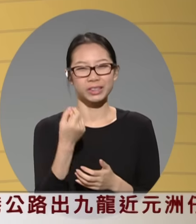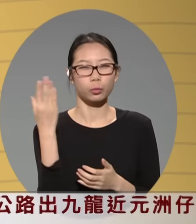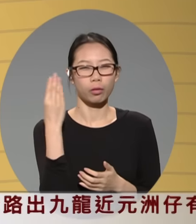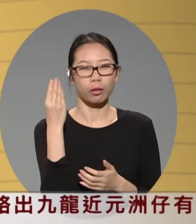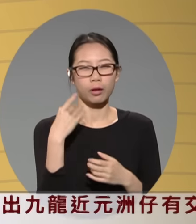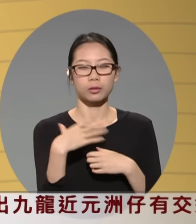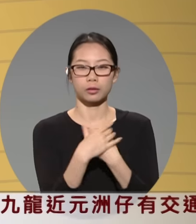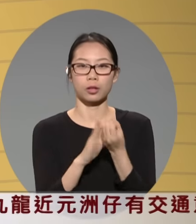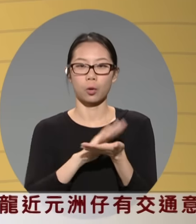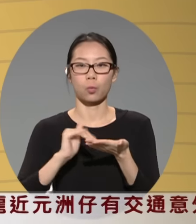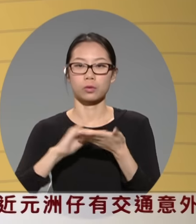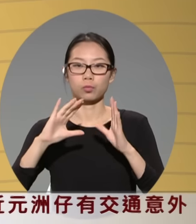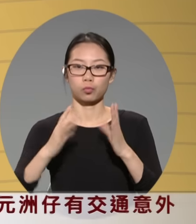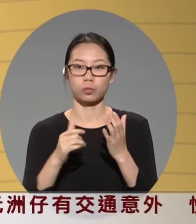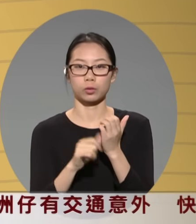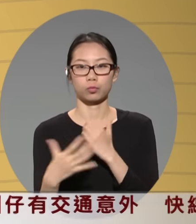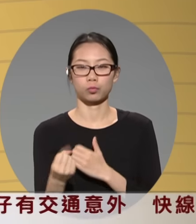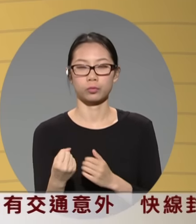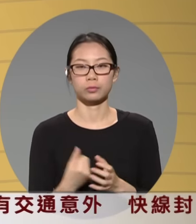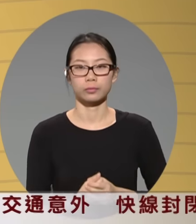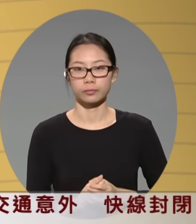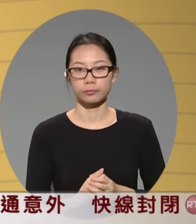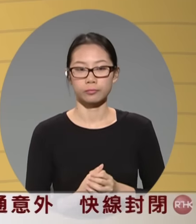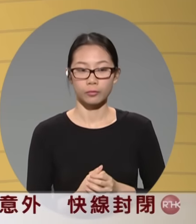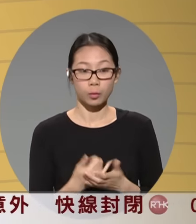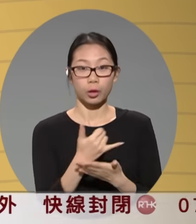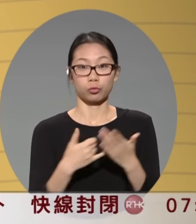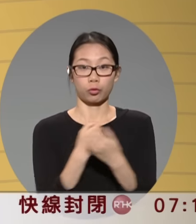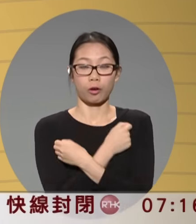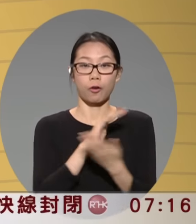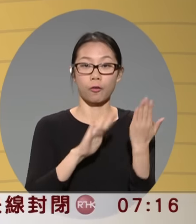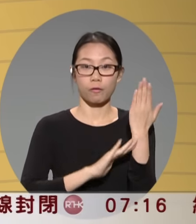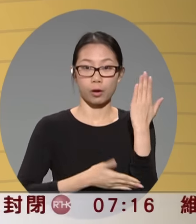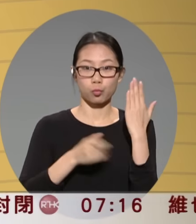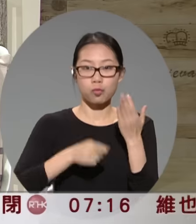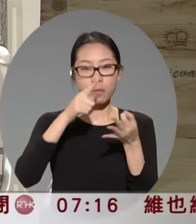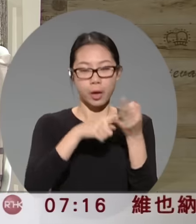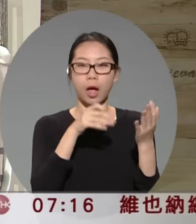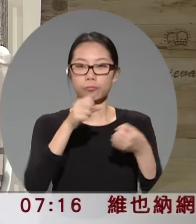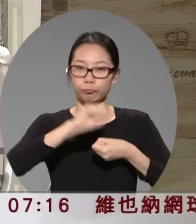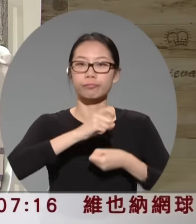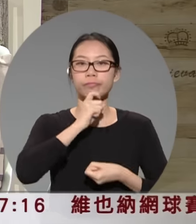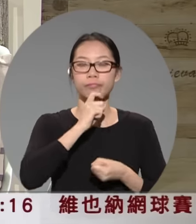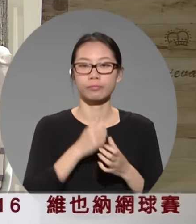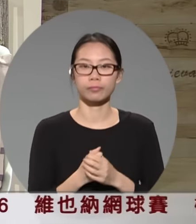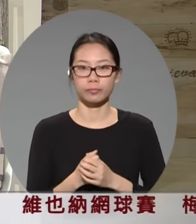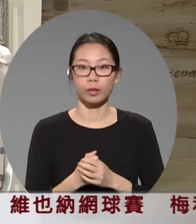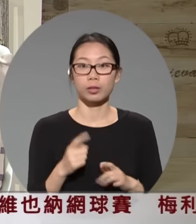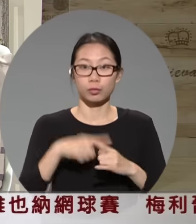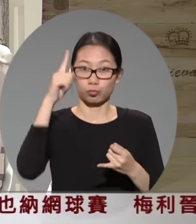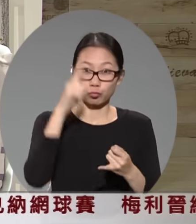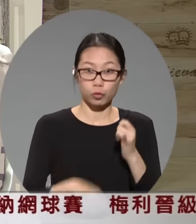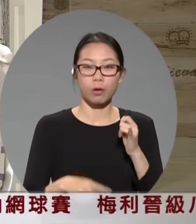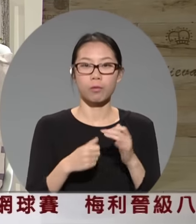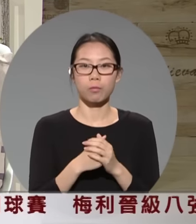字世衛總幹事陳馮富珍，而胡國興都已經被列入名單裏面。 究竟誰最後能夠入